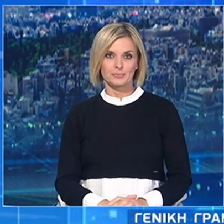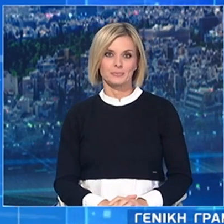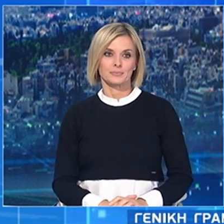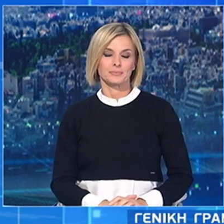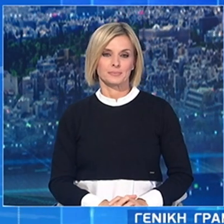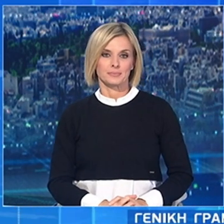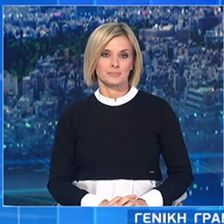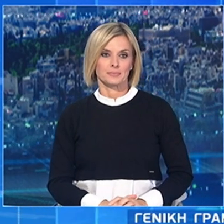Υπότιτλοι AUTHORWAVE